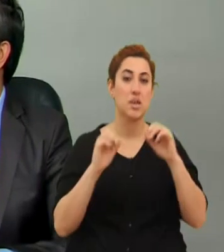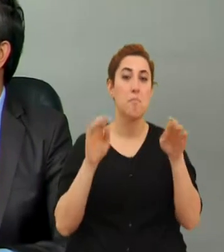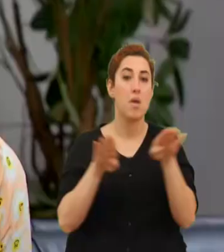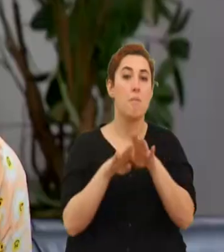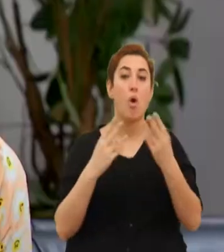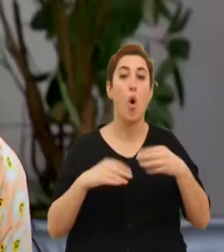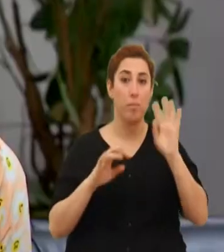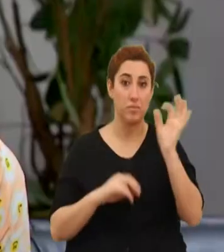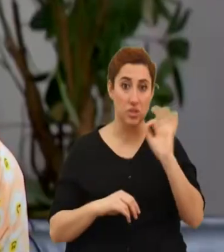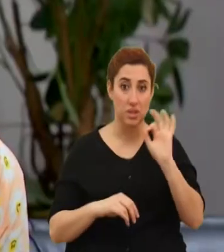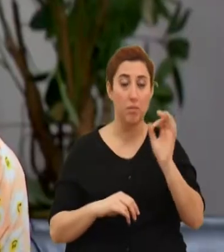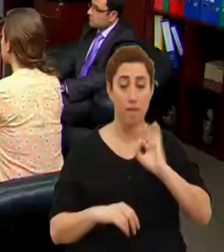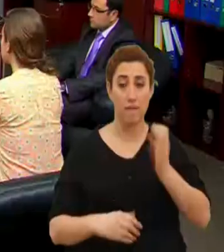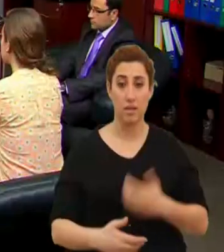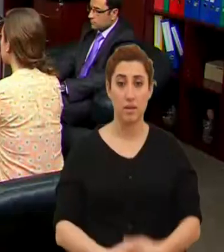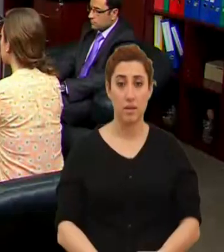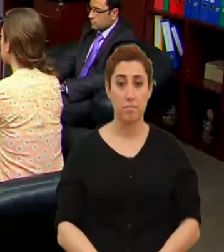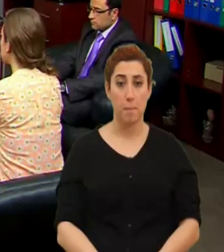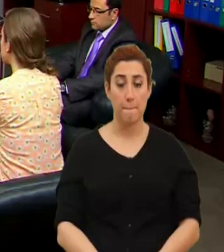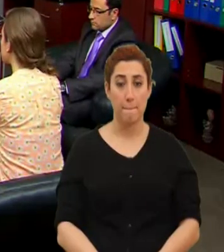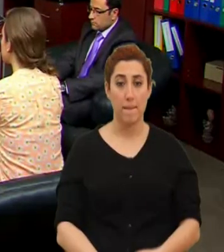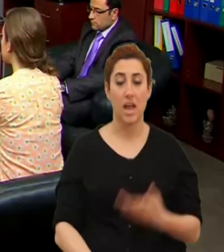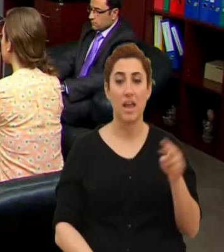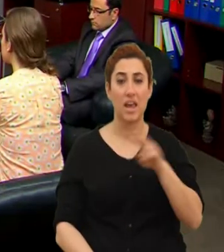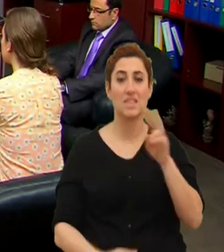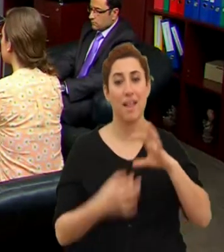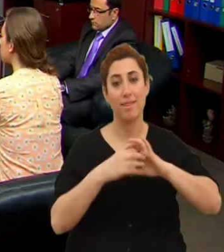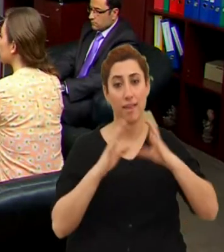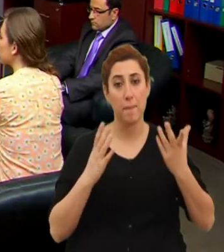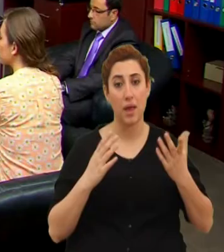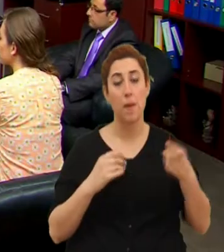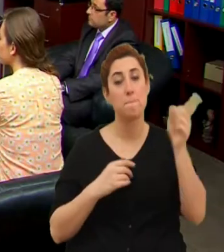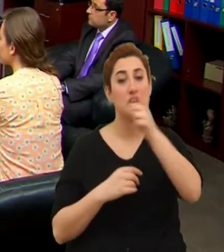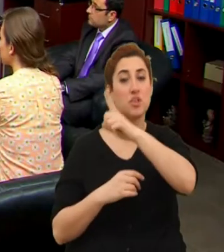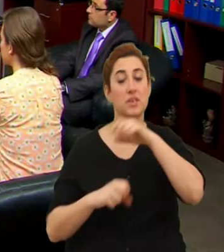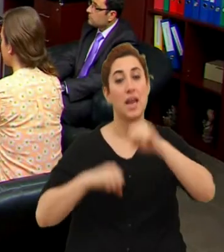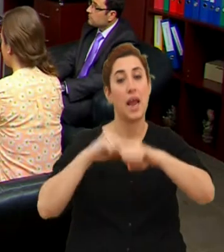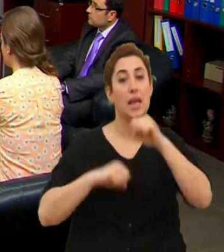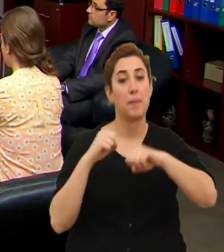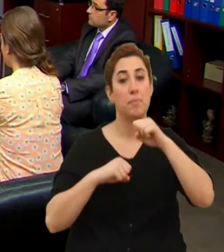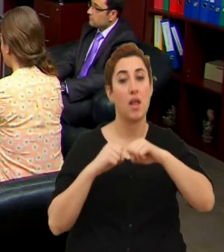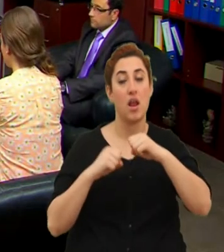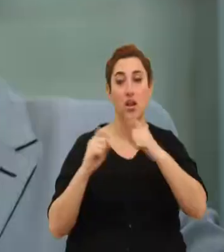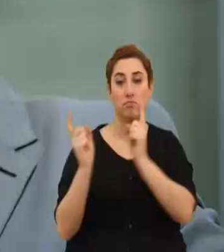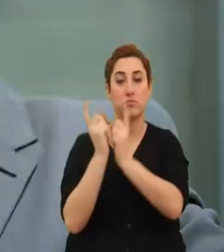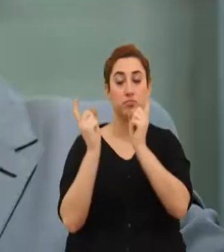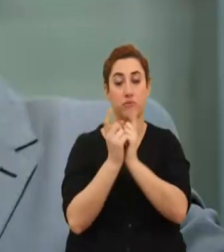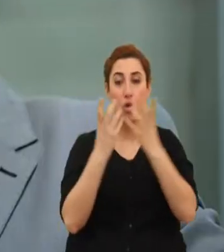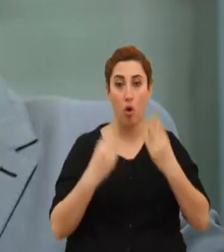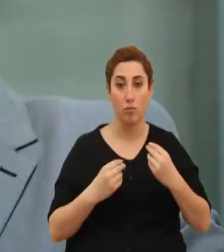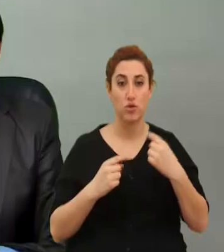berabere kalmamışlar değil mi? Evet. Her ikisi de demek ki başka rakiplerle